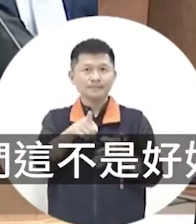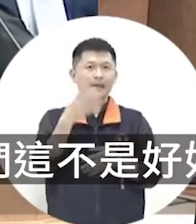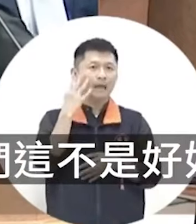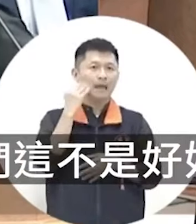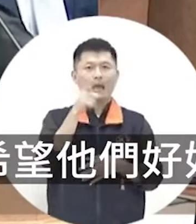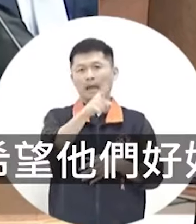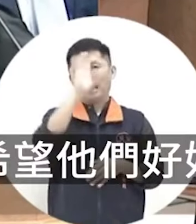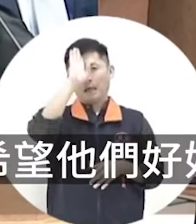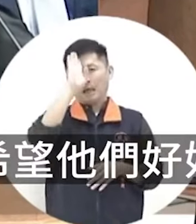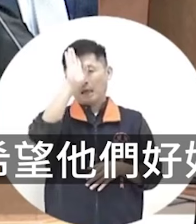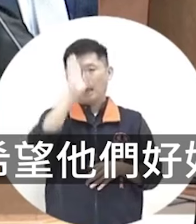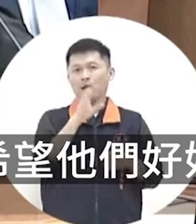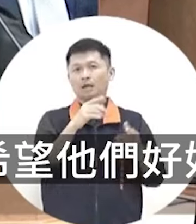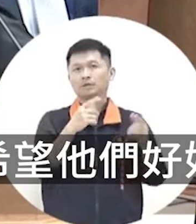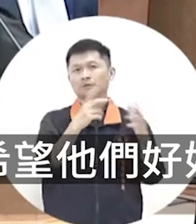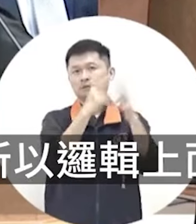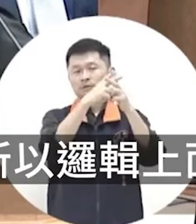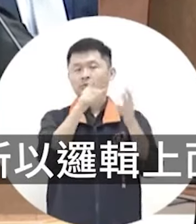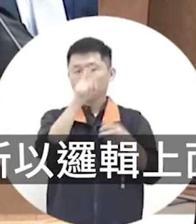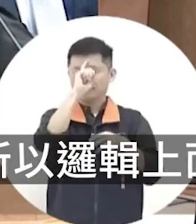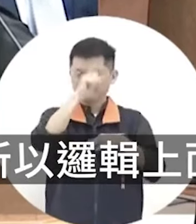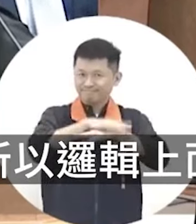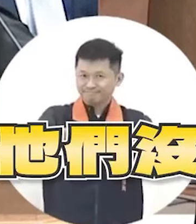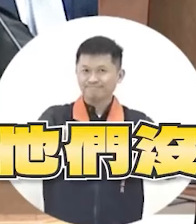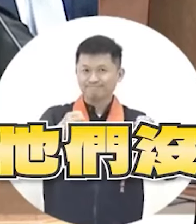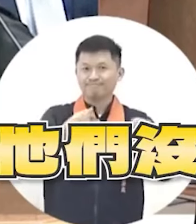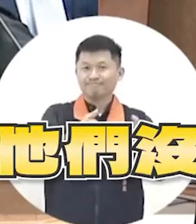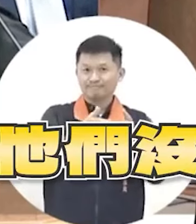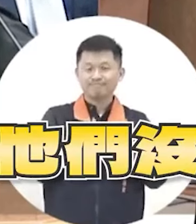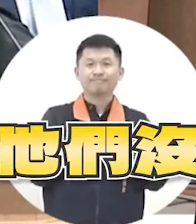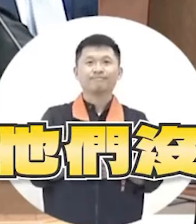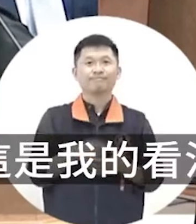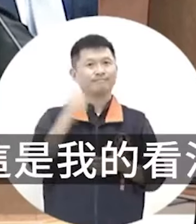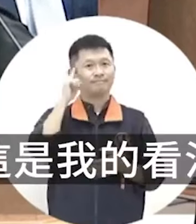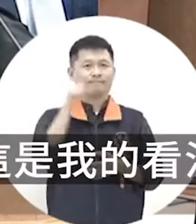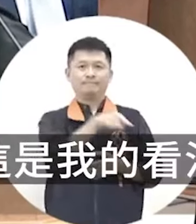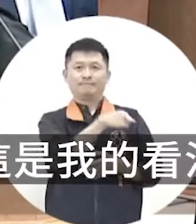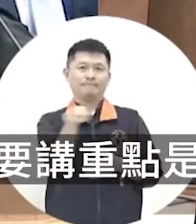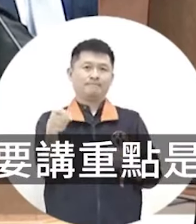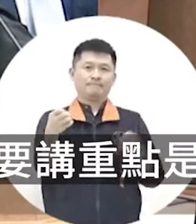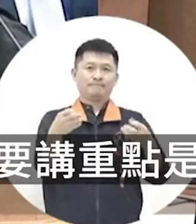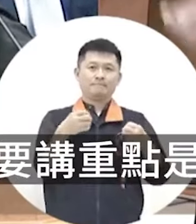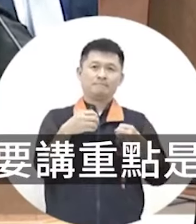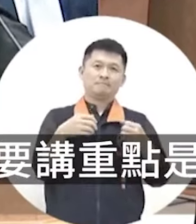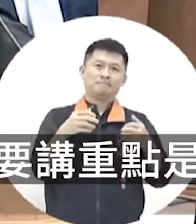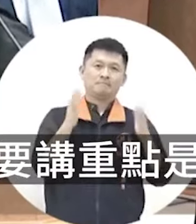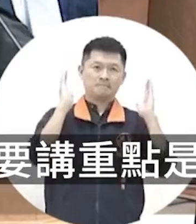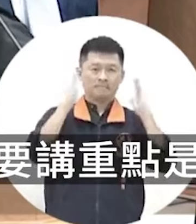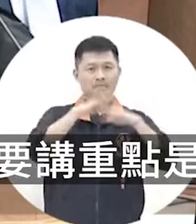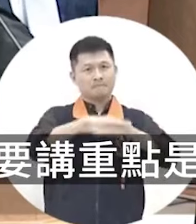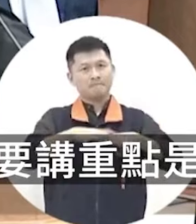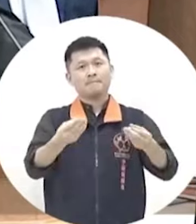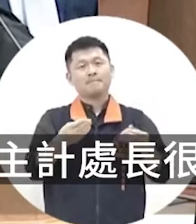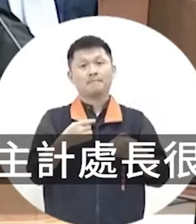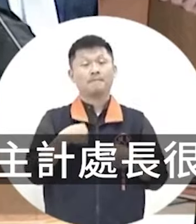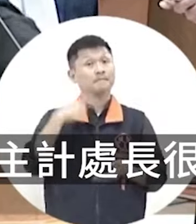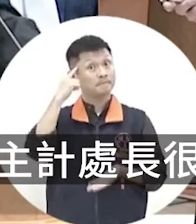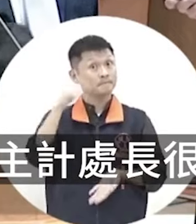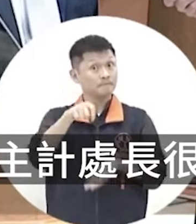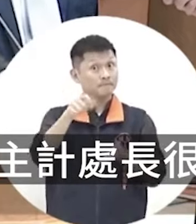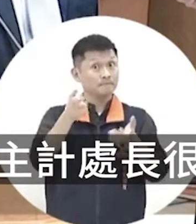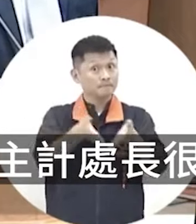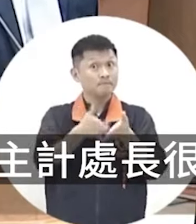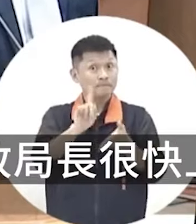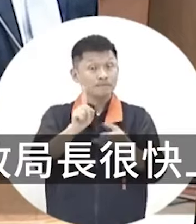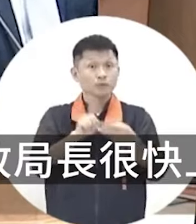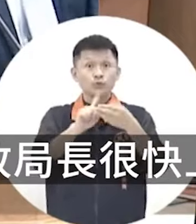们这不是好好讨论，但你希望他们好好讨论。所以逻辑上面，当然你认为他们没有好好讨论，这是我的看法了齁。但我要讲的重点是，市长，今天你主